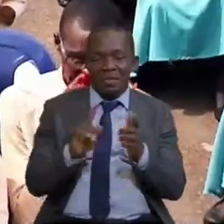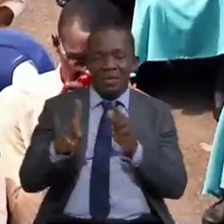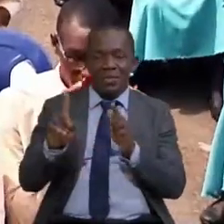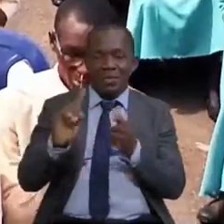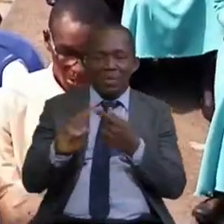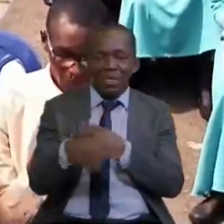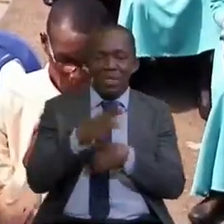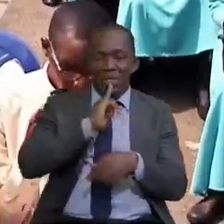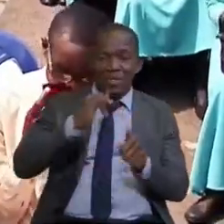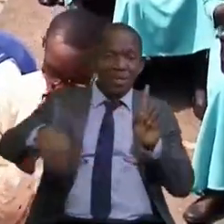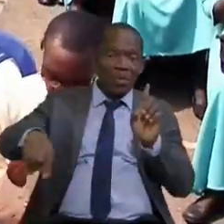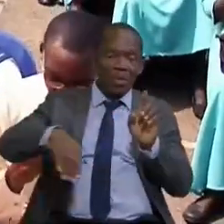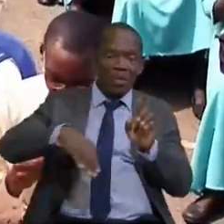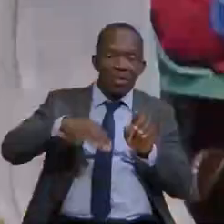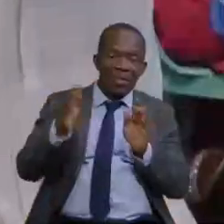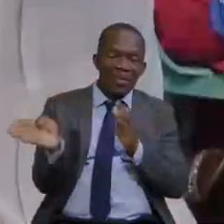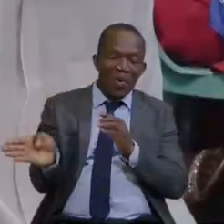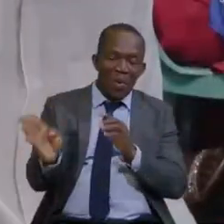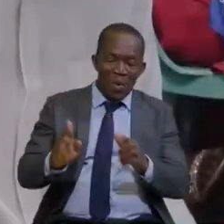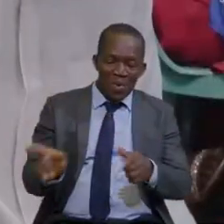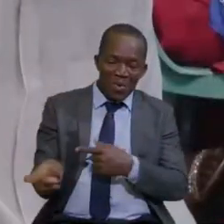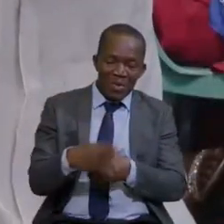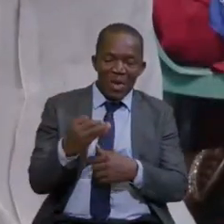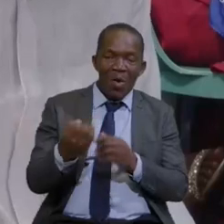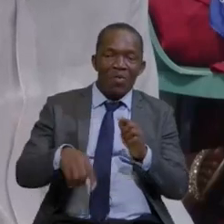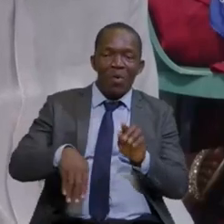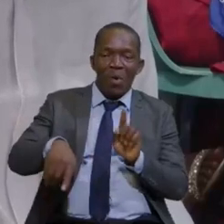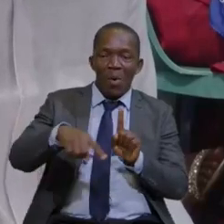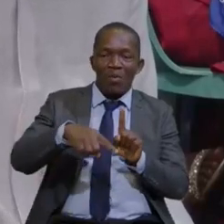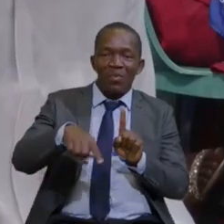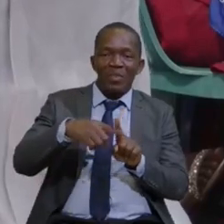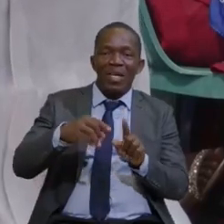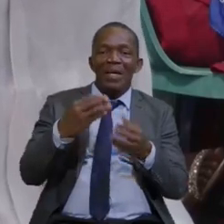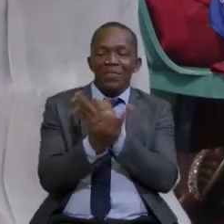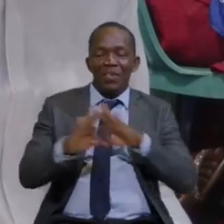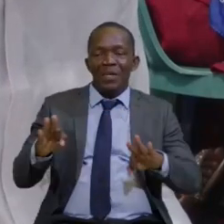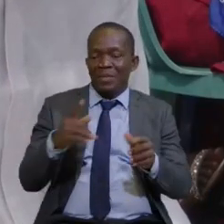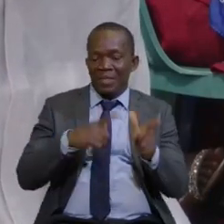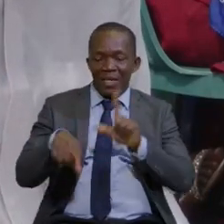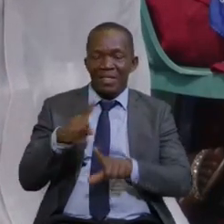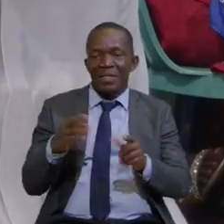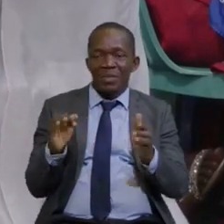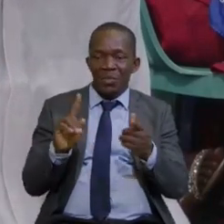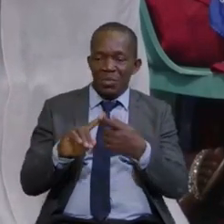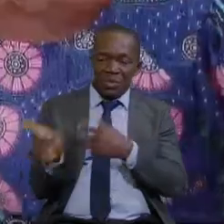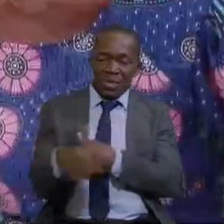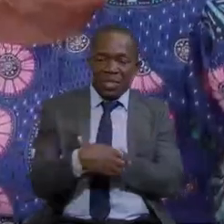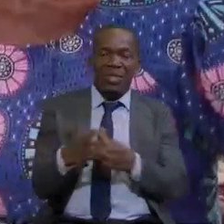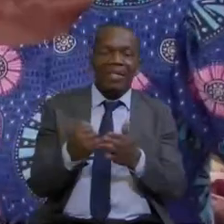de Dieu, dis aujourd'hui. Et ça va t'arriver. J'ai dit ça va